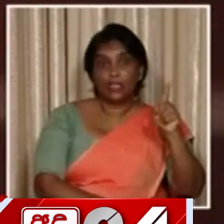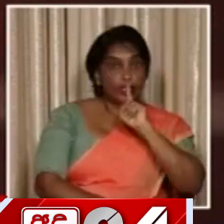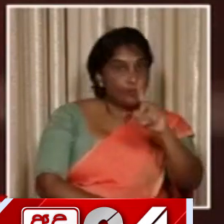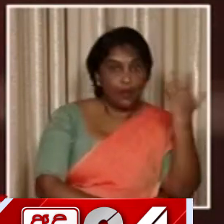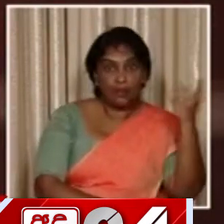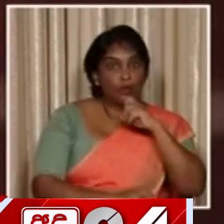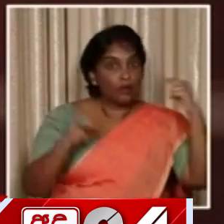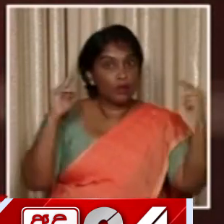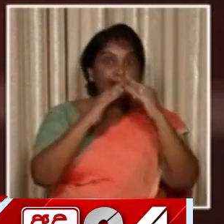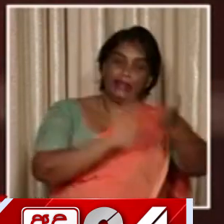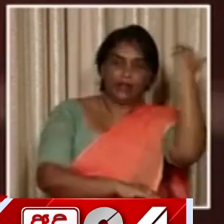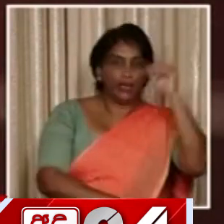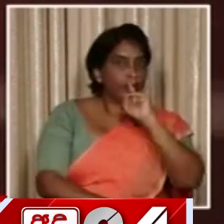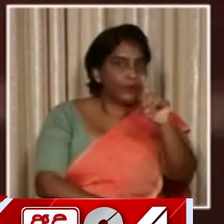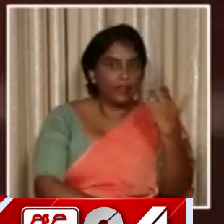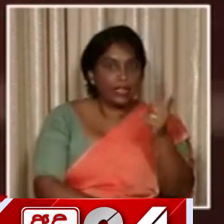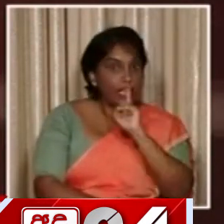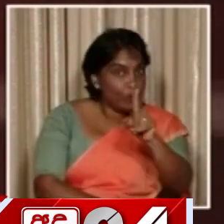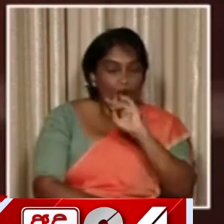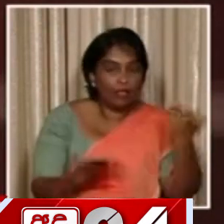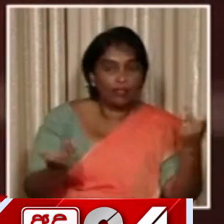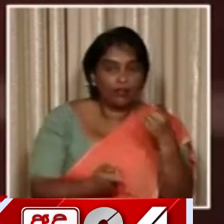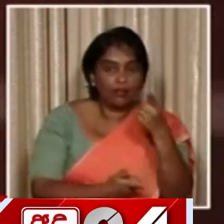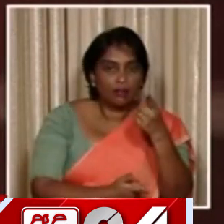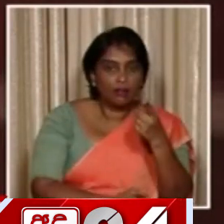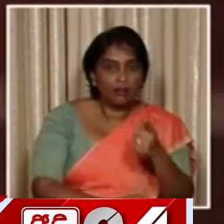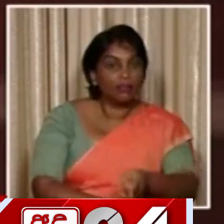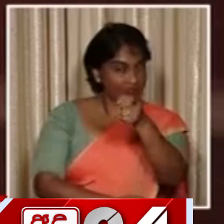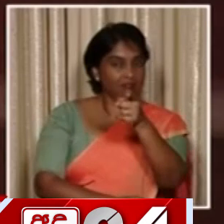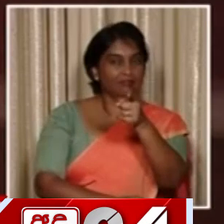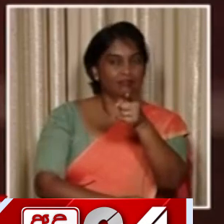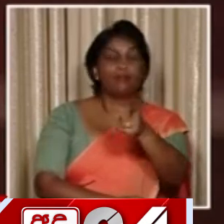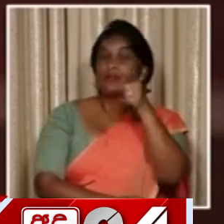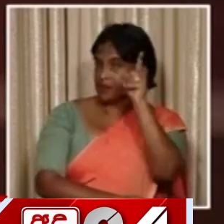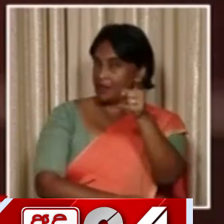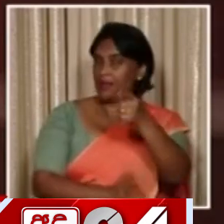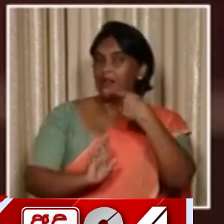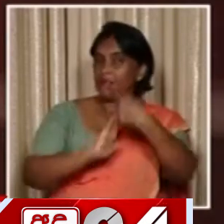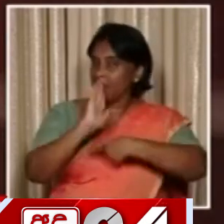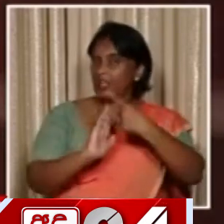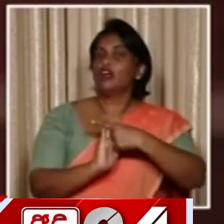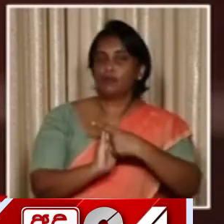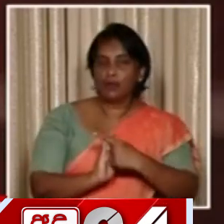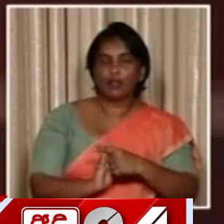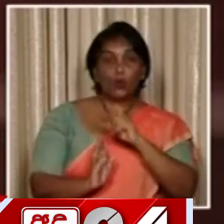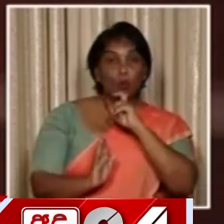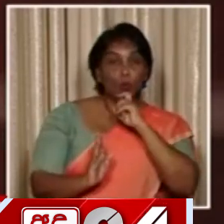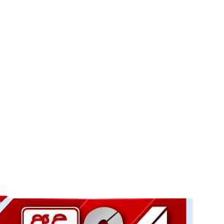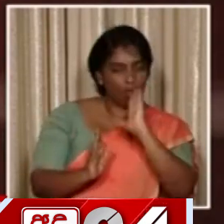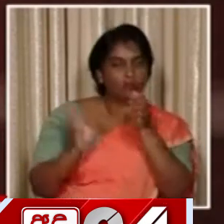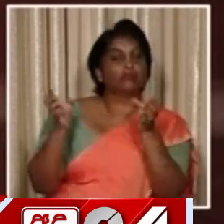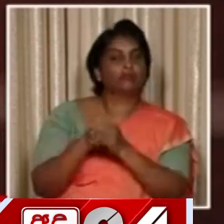නැද්ද ශ්‍රේෂ්ඨාධිකරණයේ ගෙදර යවන්න කියලා කිව්වද නැද්ද ඔබතුමා මේ රටේ අධිකරණයේ ස්වාධීන